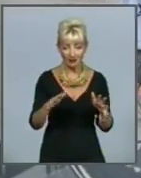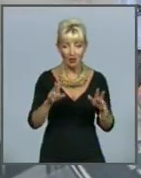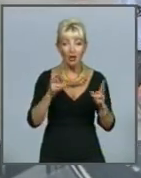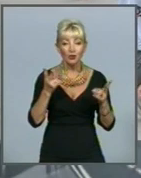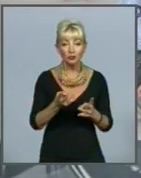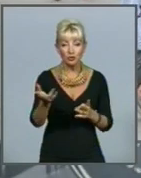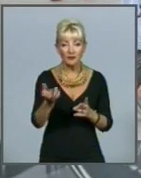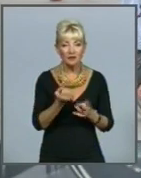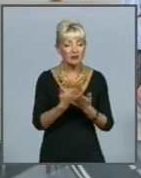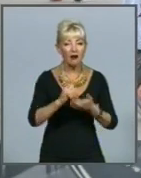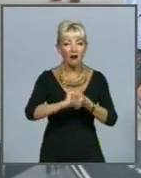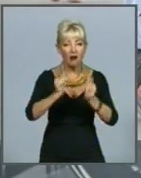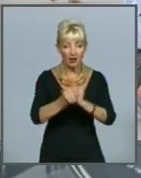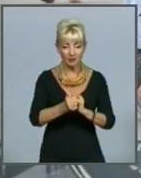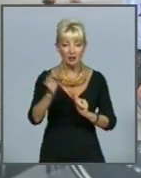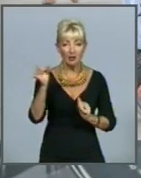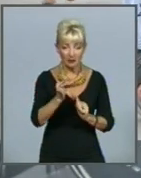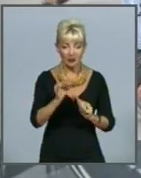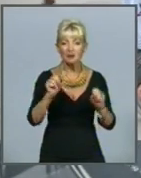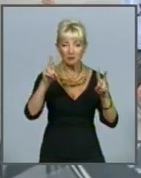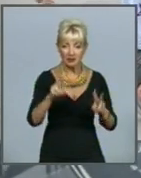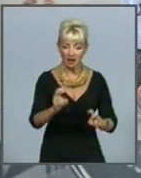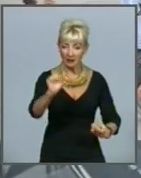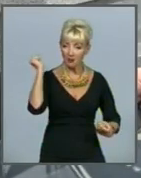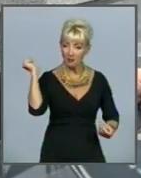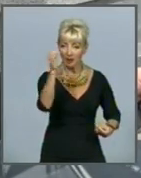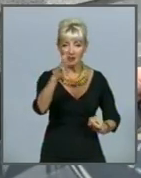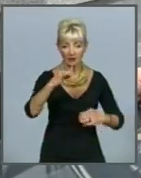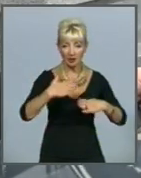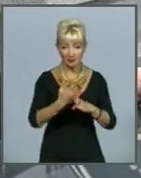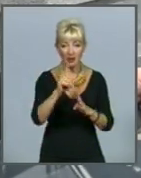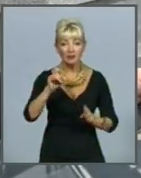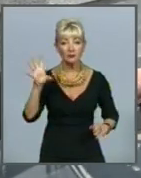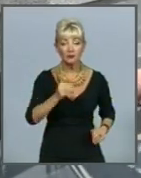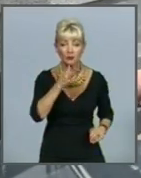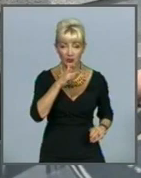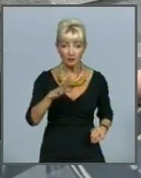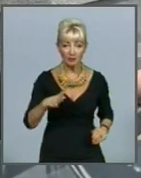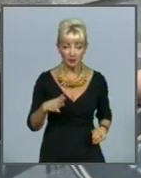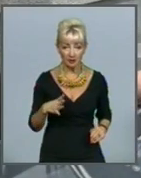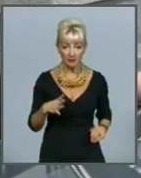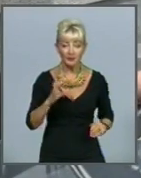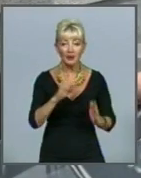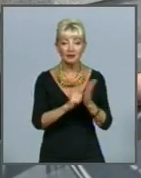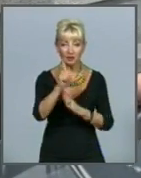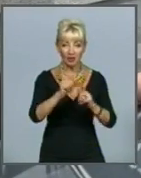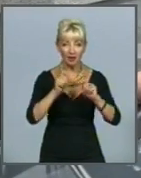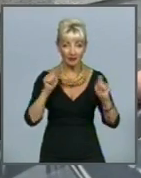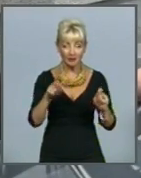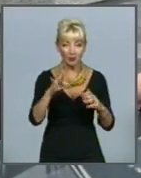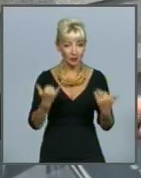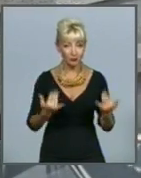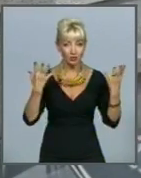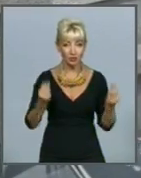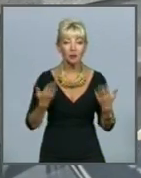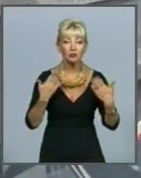и целенаправленно бить его. Также за все время было с момента открытия вот по сегодняшний день уже